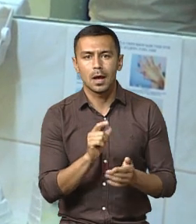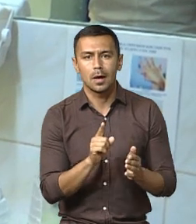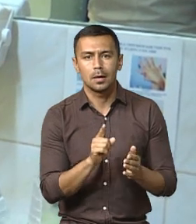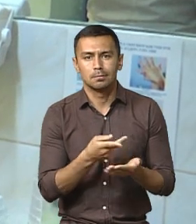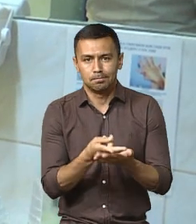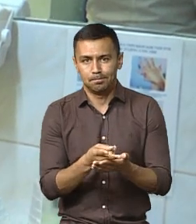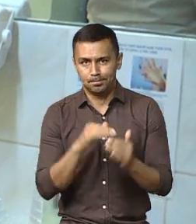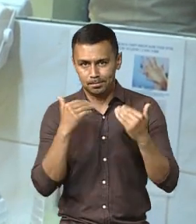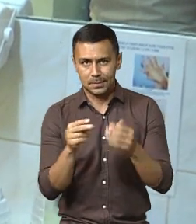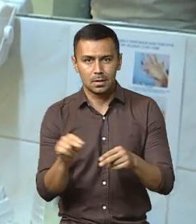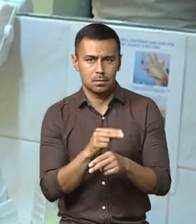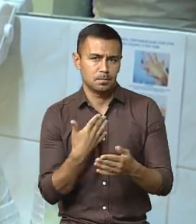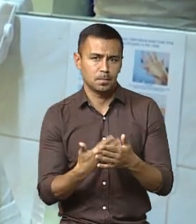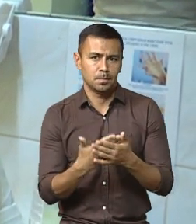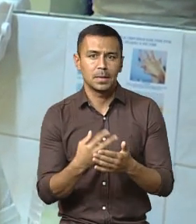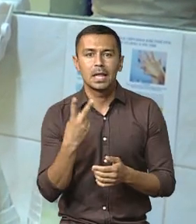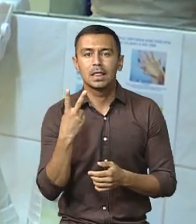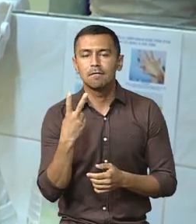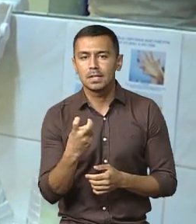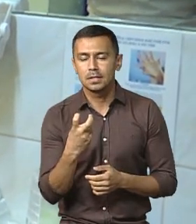стаціонарі, думаю, мабуть, десь